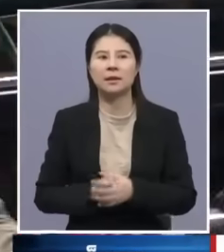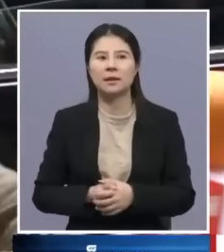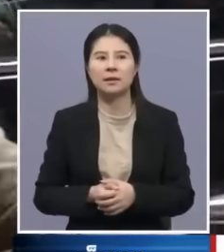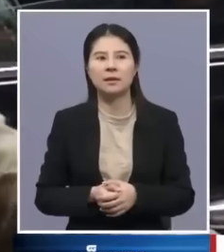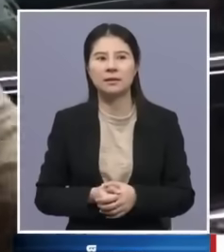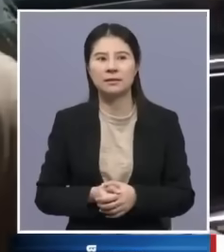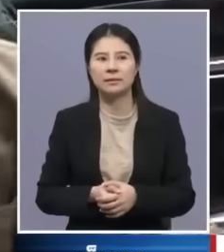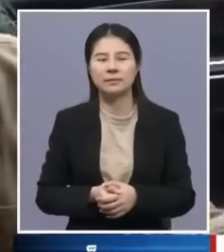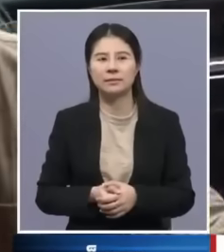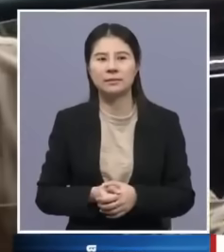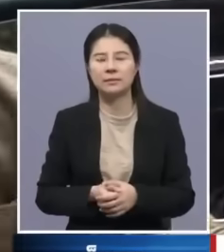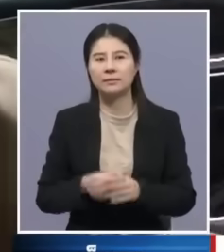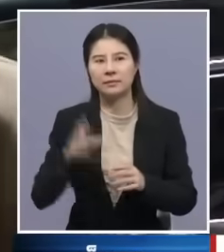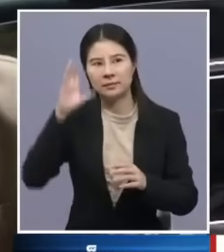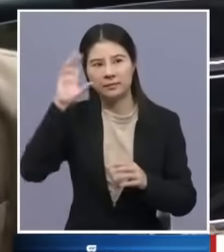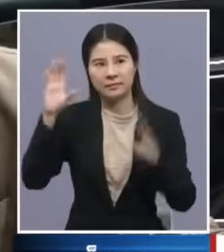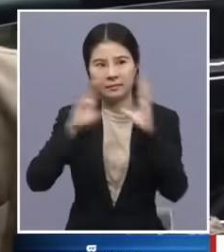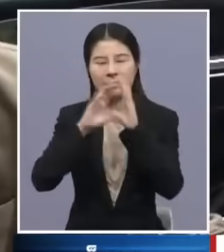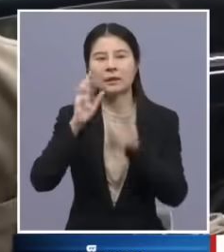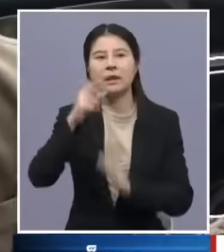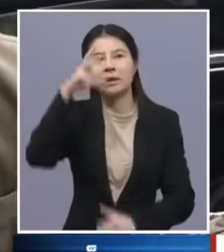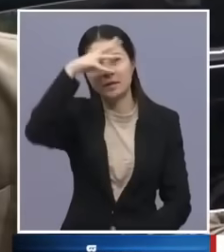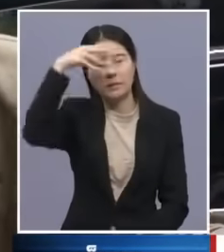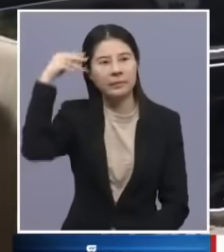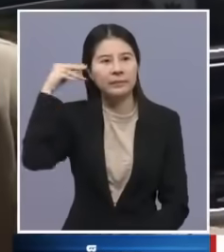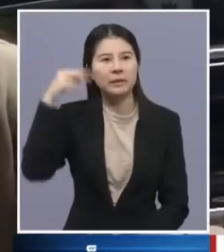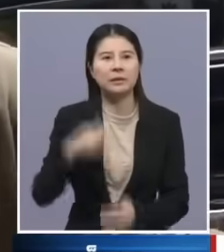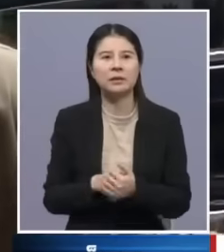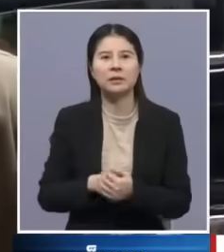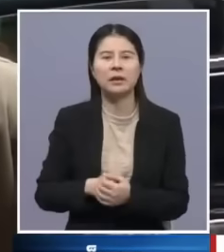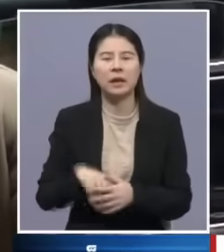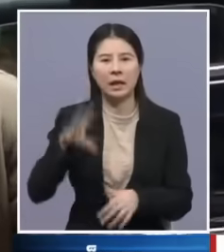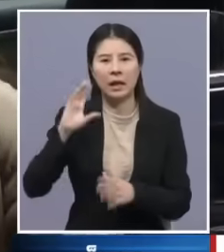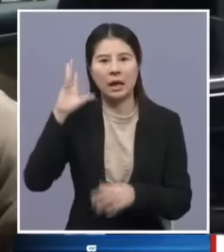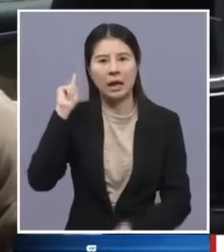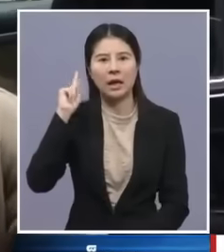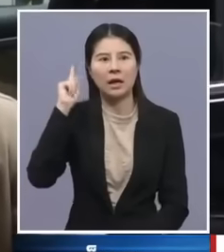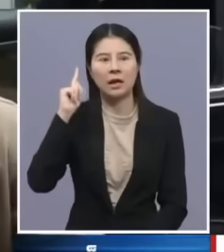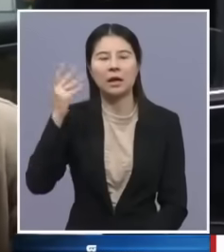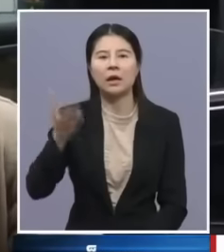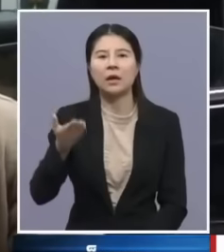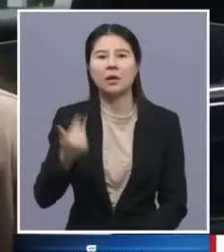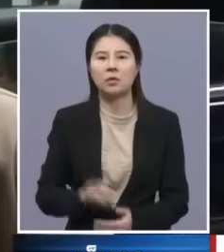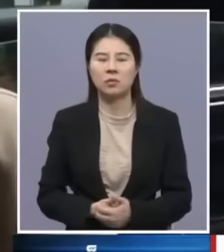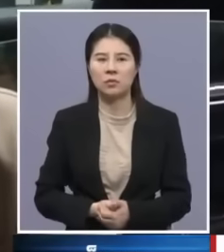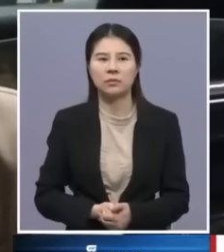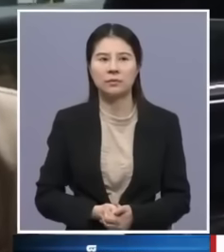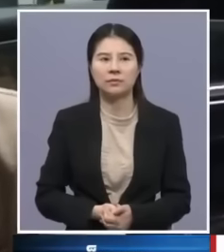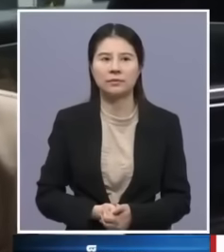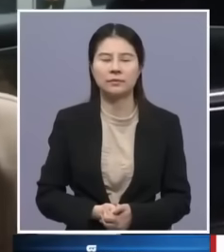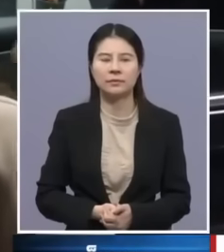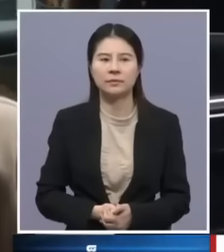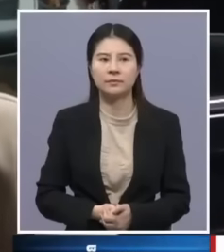งได้และภาพที่ปรากฏเห็นคุณชวนเมื่อครั้งมาดามเดียแถลงข่าวที่พรรคประชาธิปัตย์แม้จะเป็นจังหวะที่บังเอิญเดินผ่านไ